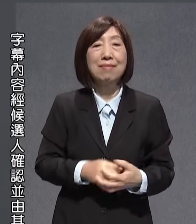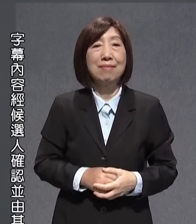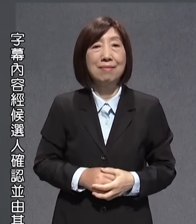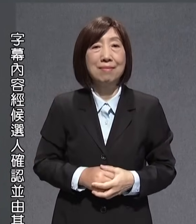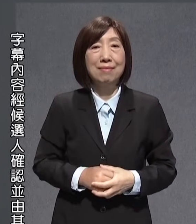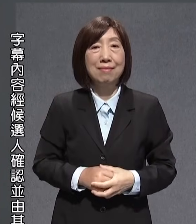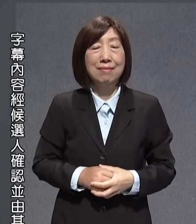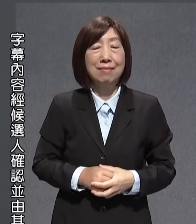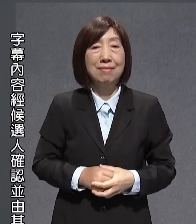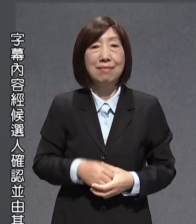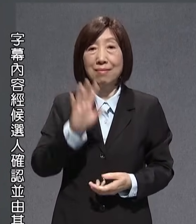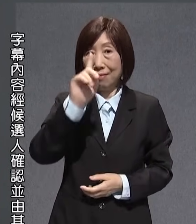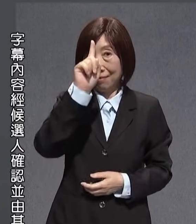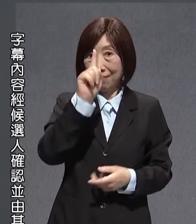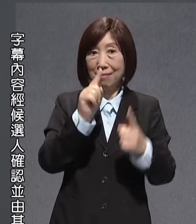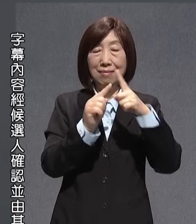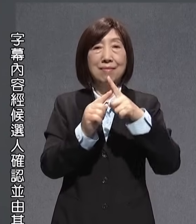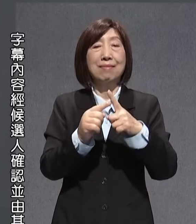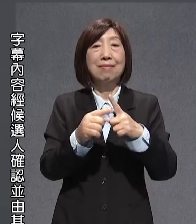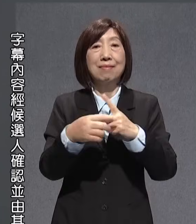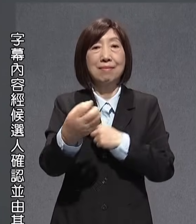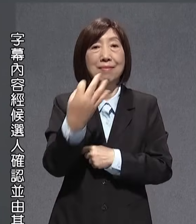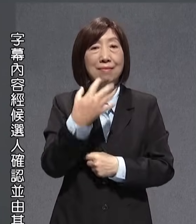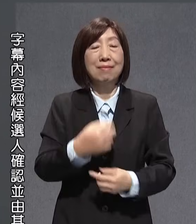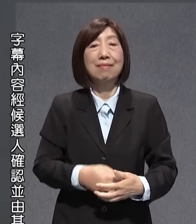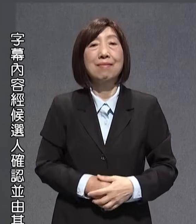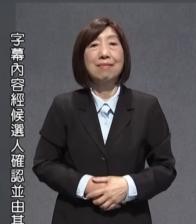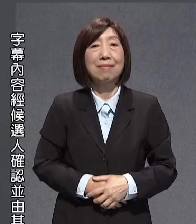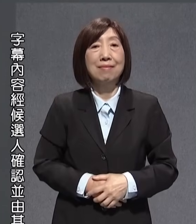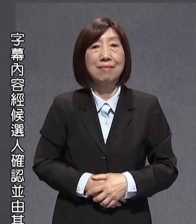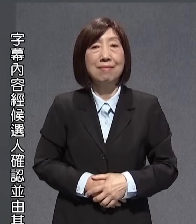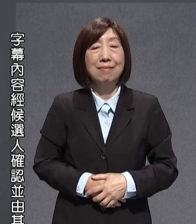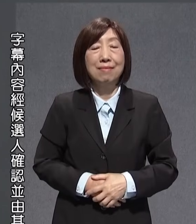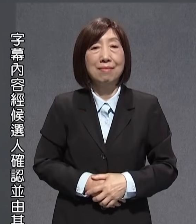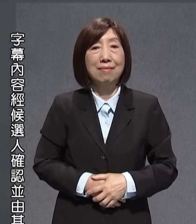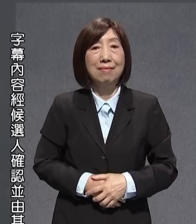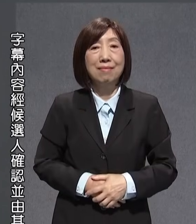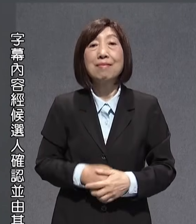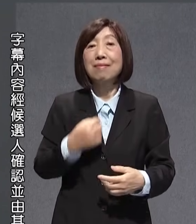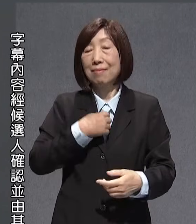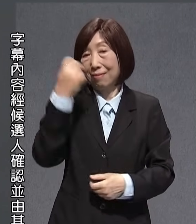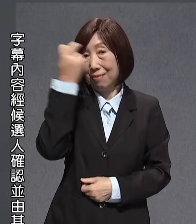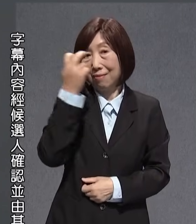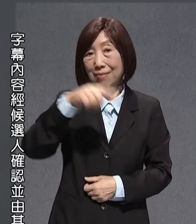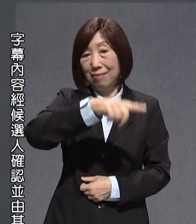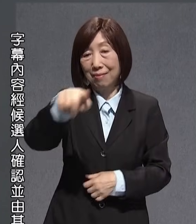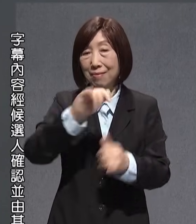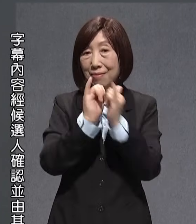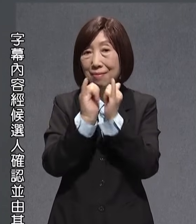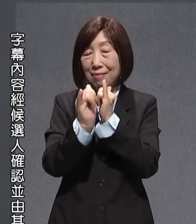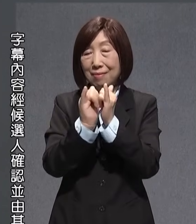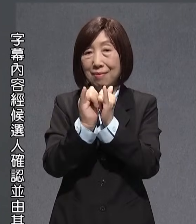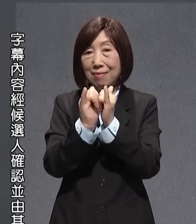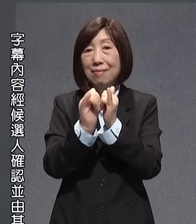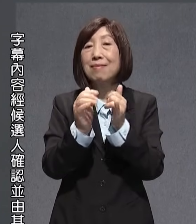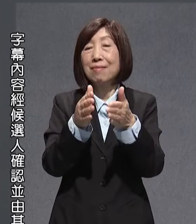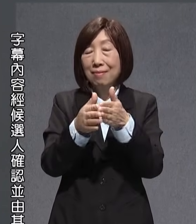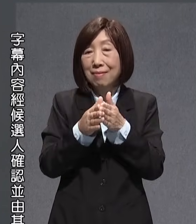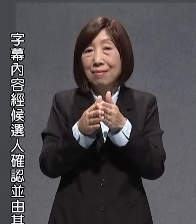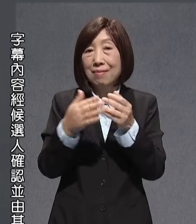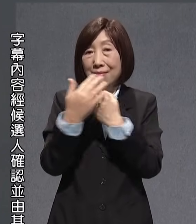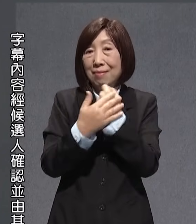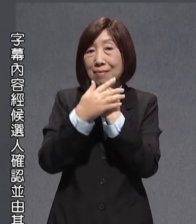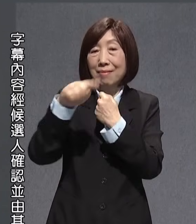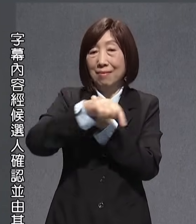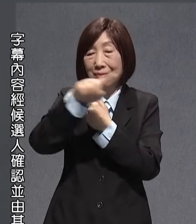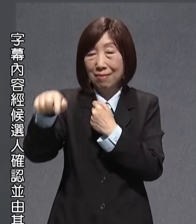别是有一位朋友特别跟我提醒要照顾人民，爱呵护教